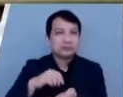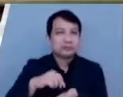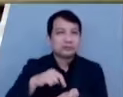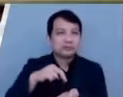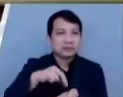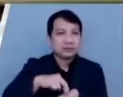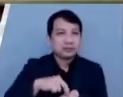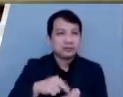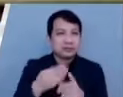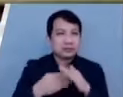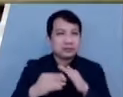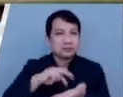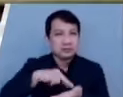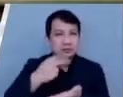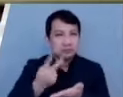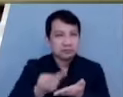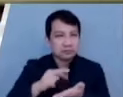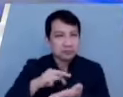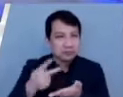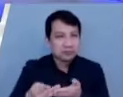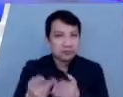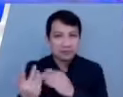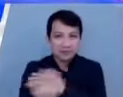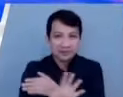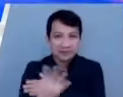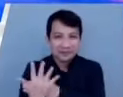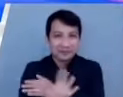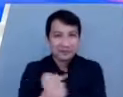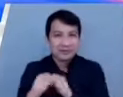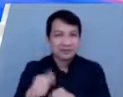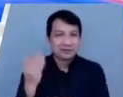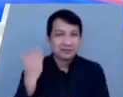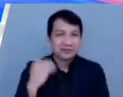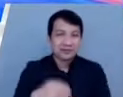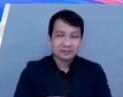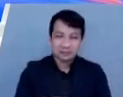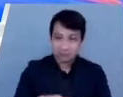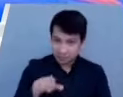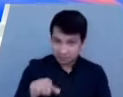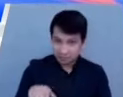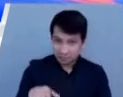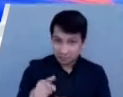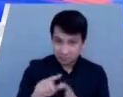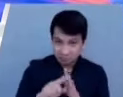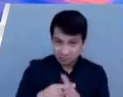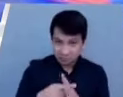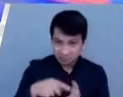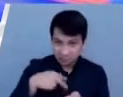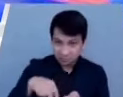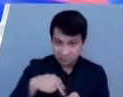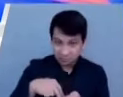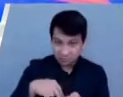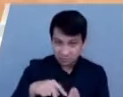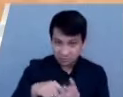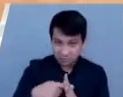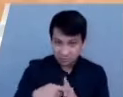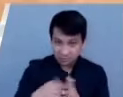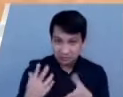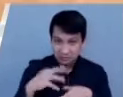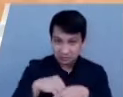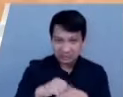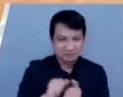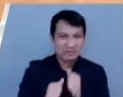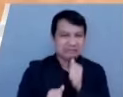basic po. Doon po, sa damuhan lang po. Okay, teka, nag-breakdancing ka ba? Sumali ka ba sa breakdancing? Hindi po eh.